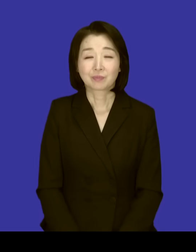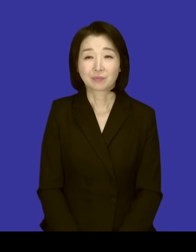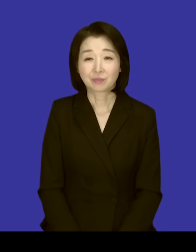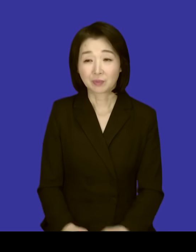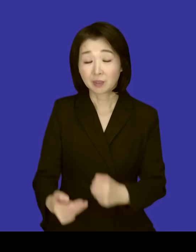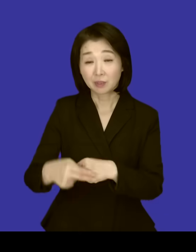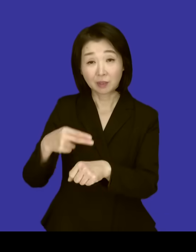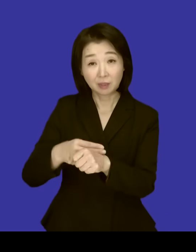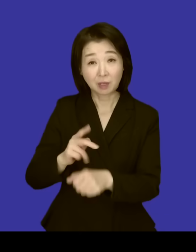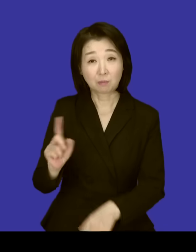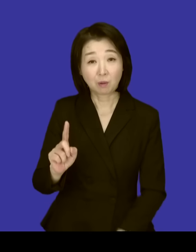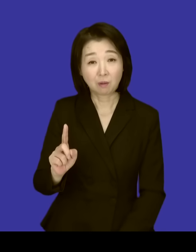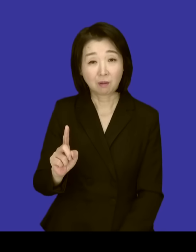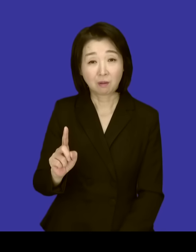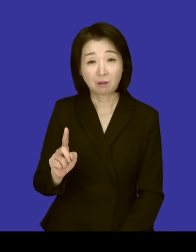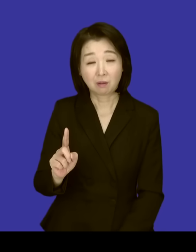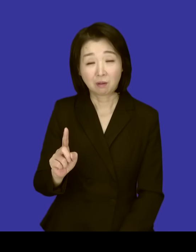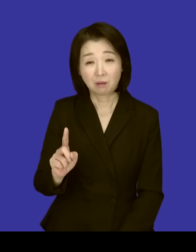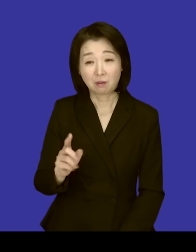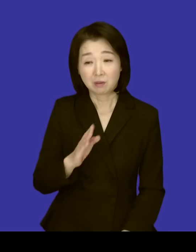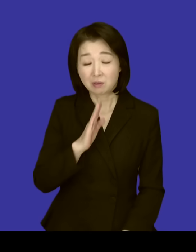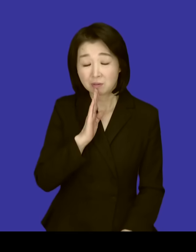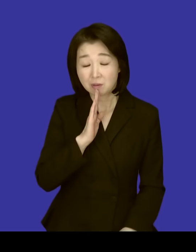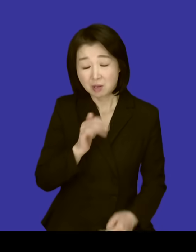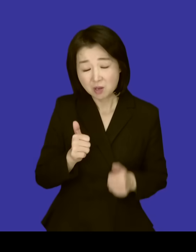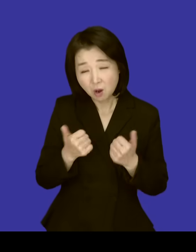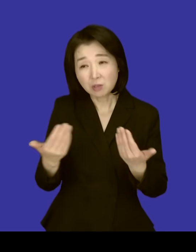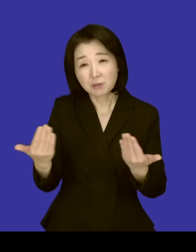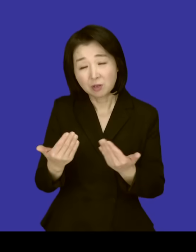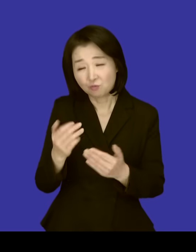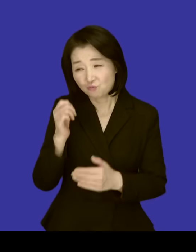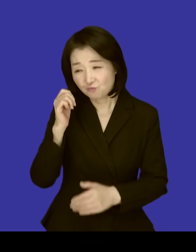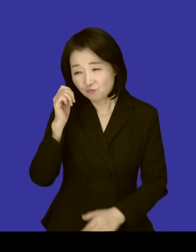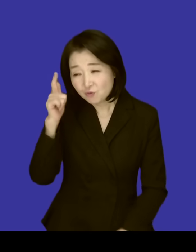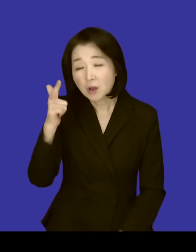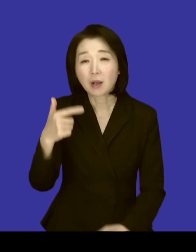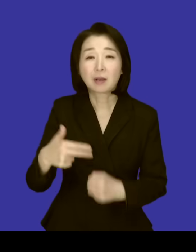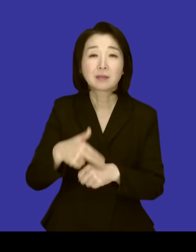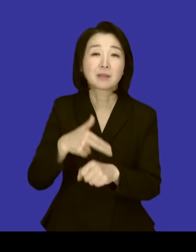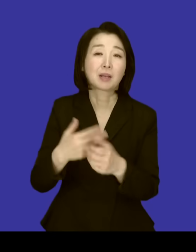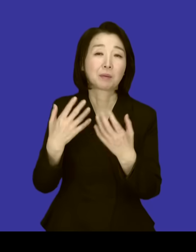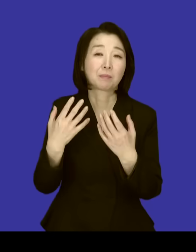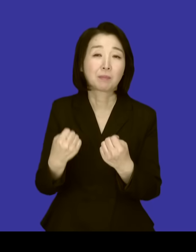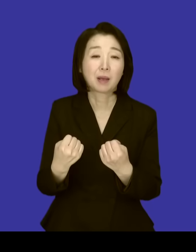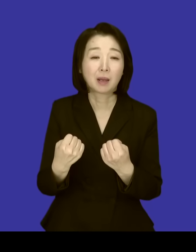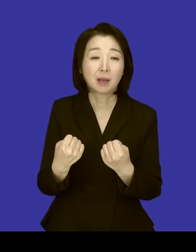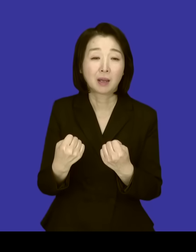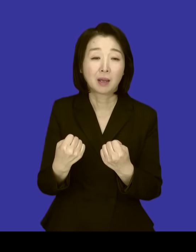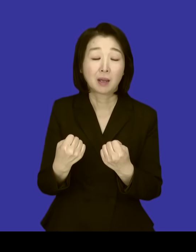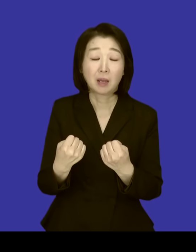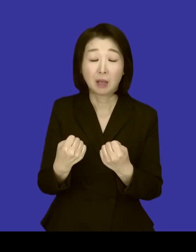의사 선생님들은 너무 정말 열심히 일하시고 훌륭하신 의사 선생님들 많으신데요. 사실은 한 명당 담당 환자 수가 굉장히